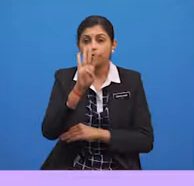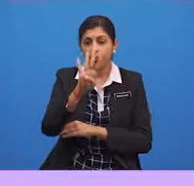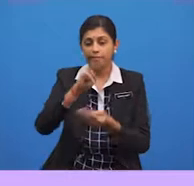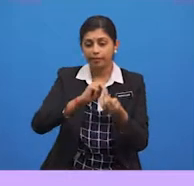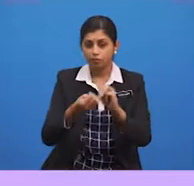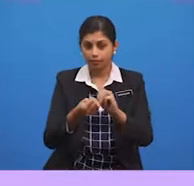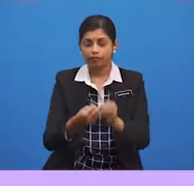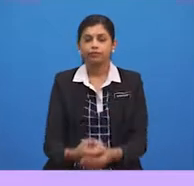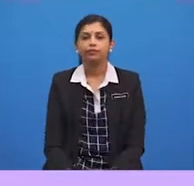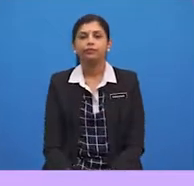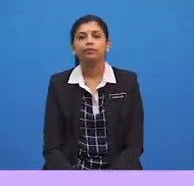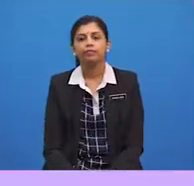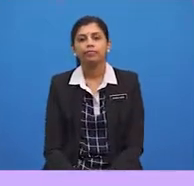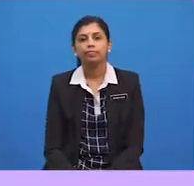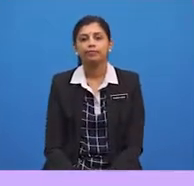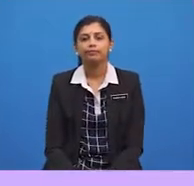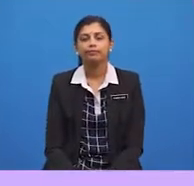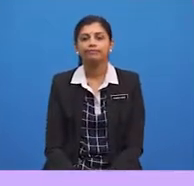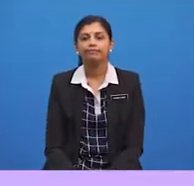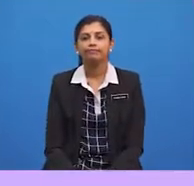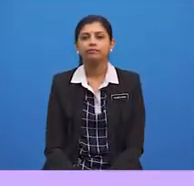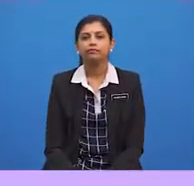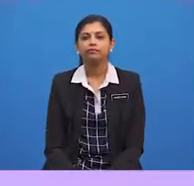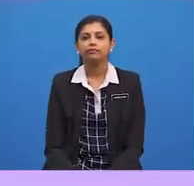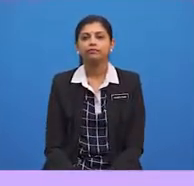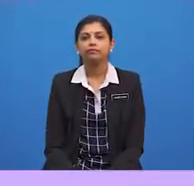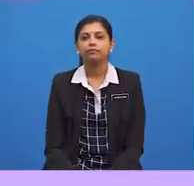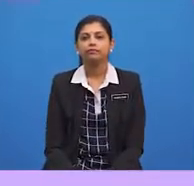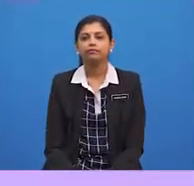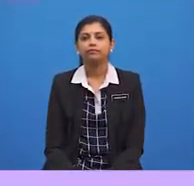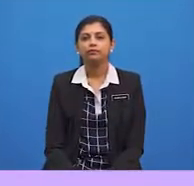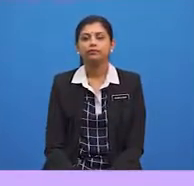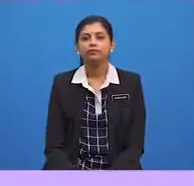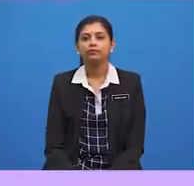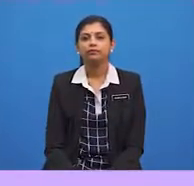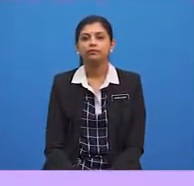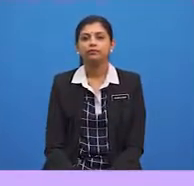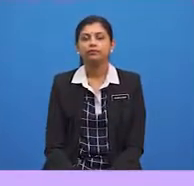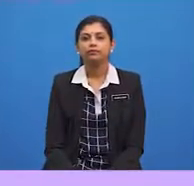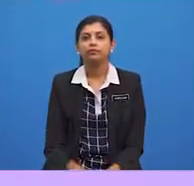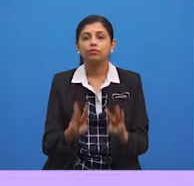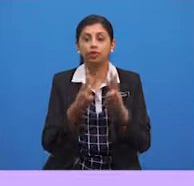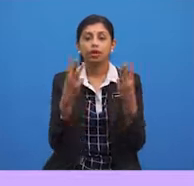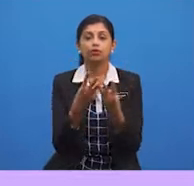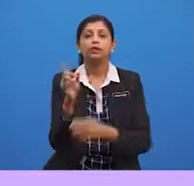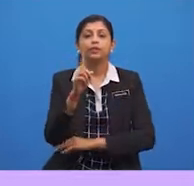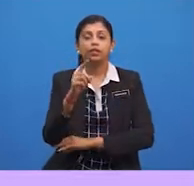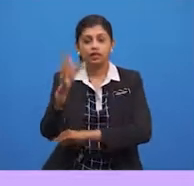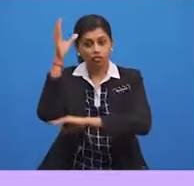Antara kawasan yang mengalami iklim sejuk sederhana ini ialah